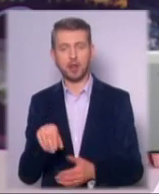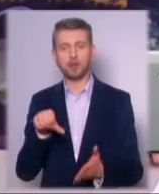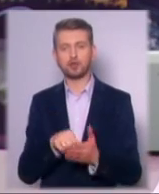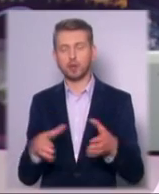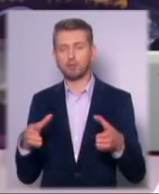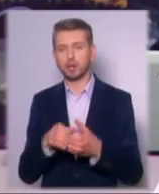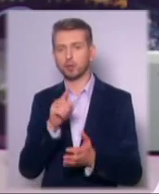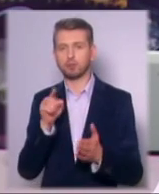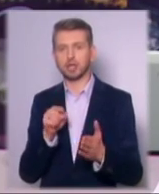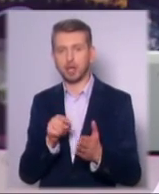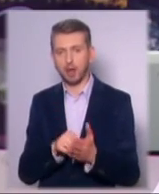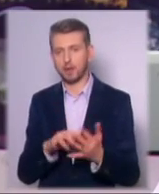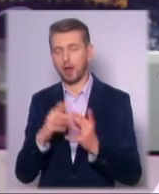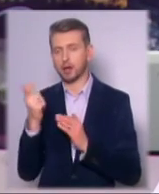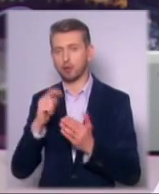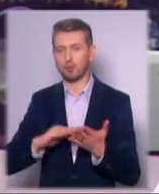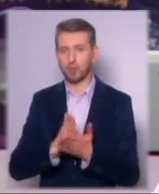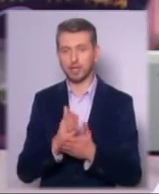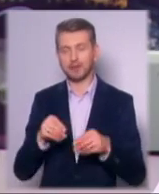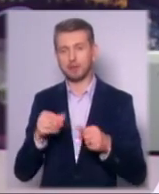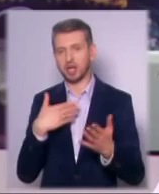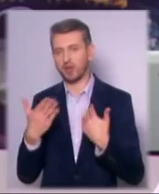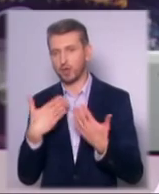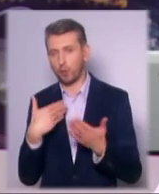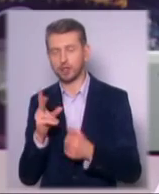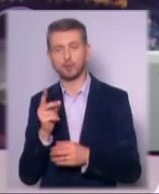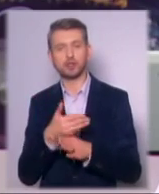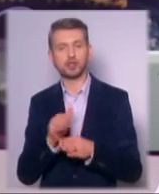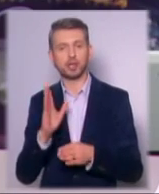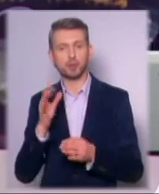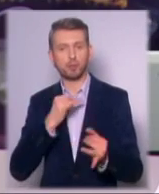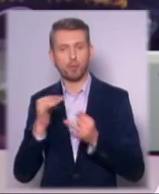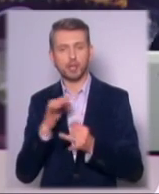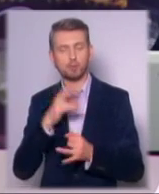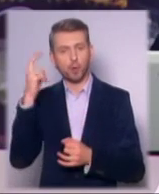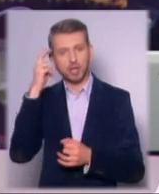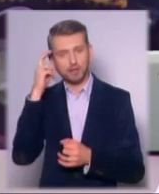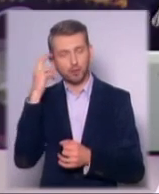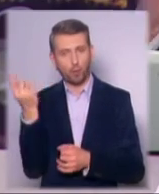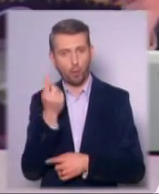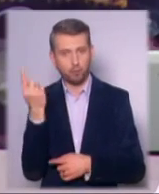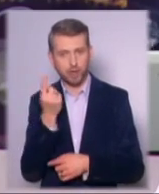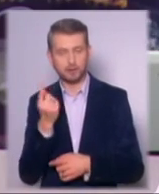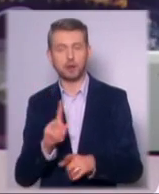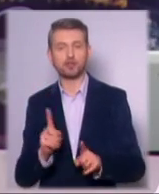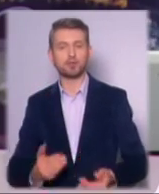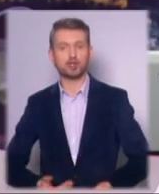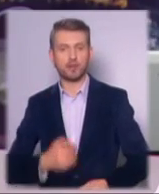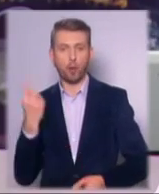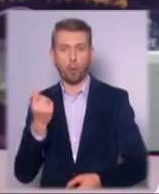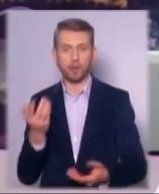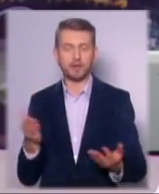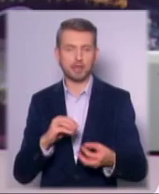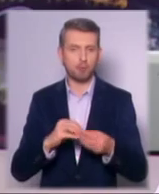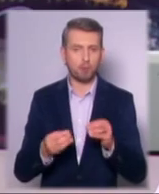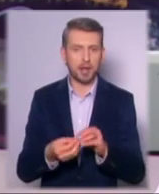парламентського комітету з питань аграрної політики та земельних відносин. У другій передачі будемо говорити про Київську область, чим живе область, які